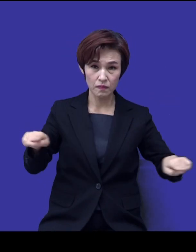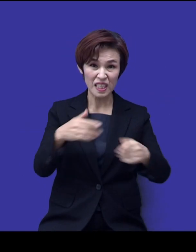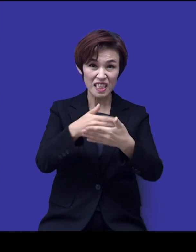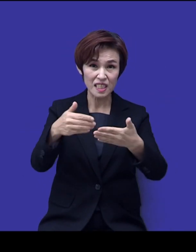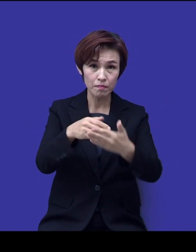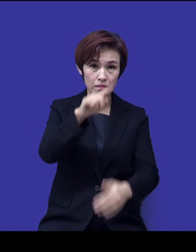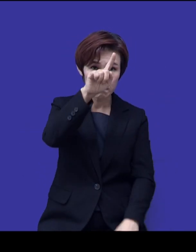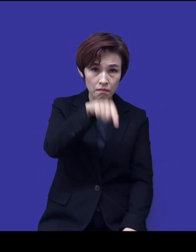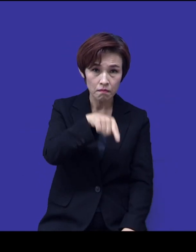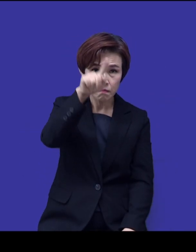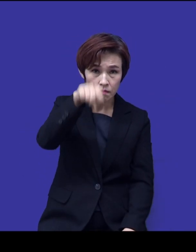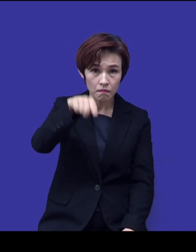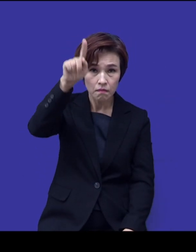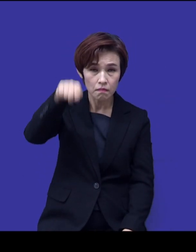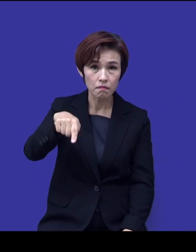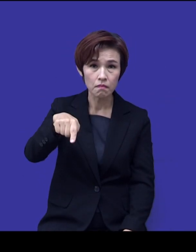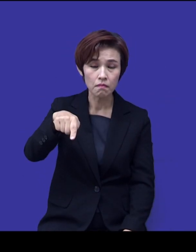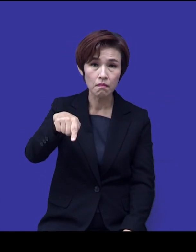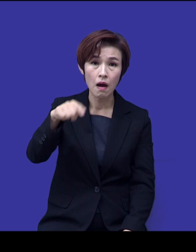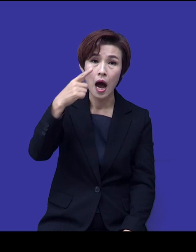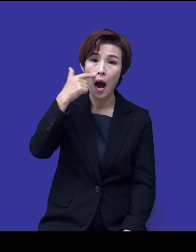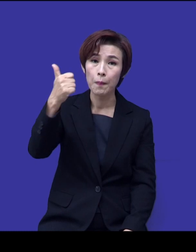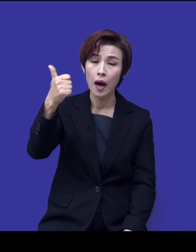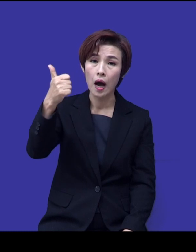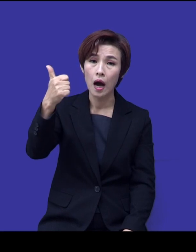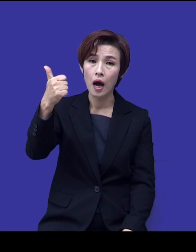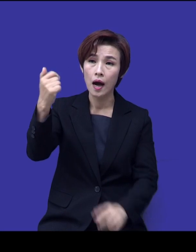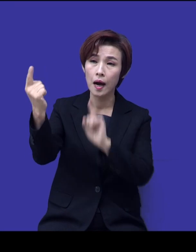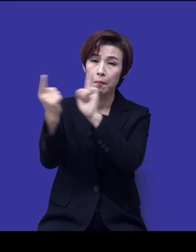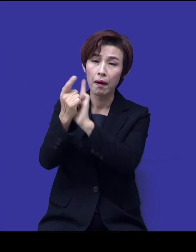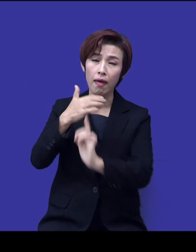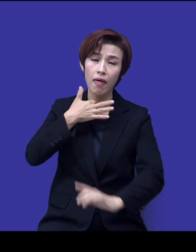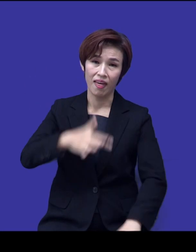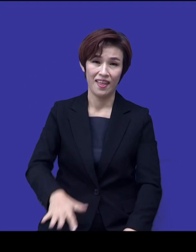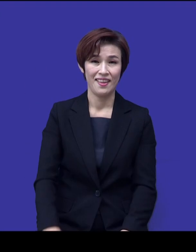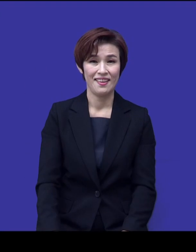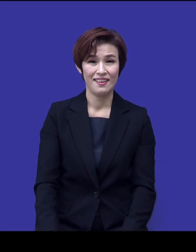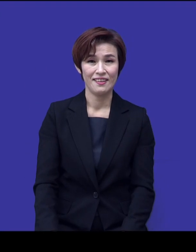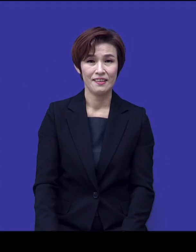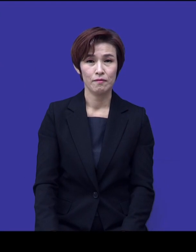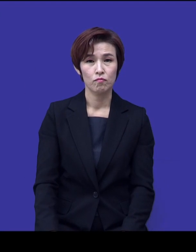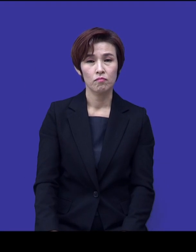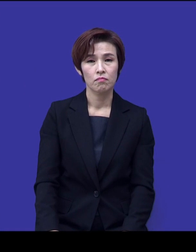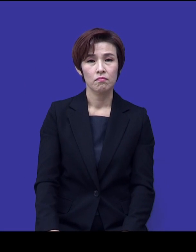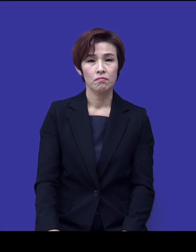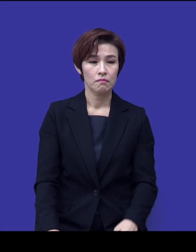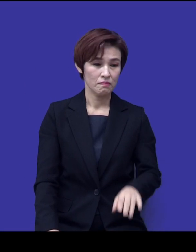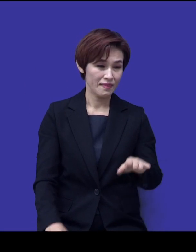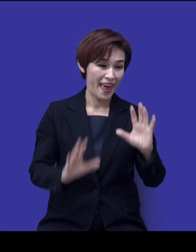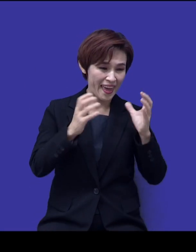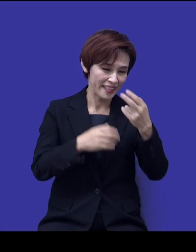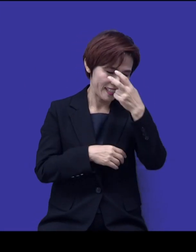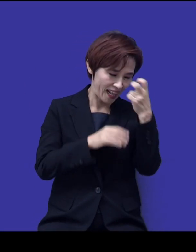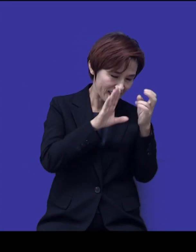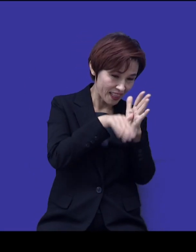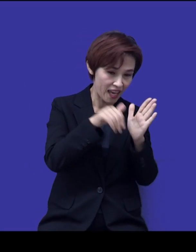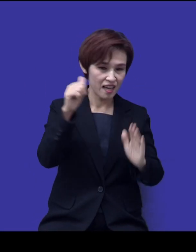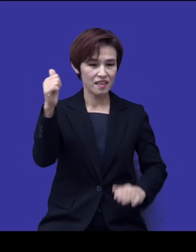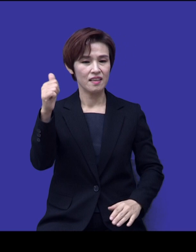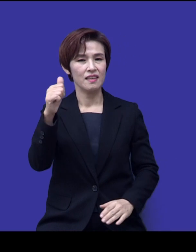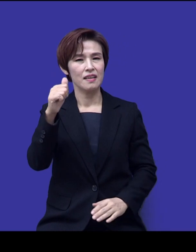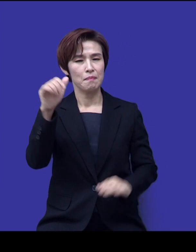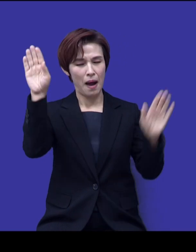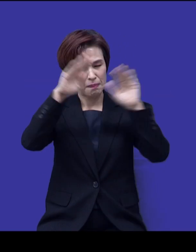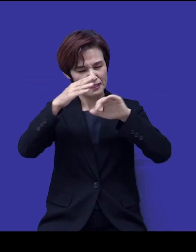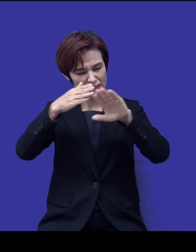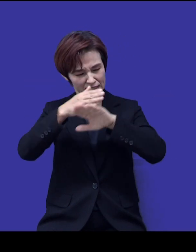그게 충분히 이해가 가는 것이 얘는 아빠를 본 기억이 없어요. 아유. 이미지를. 자고 있을 때 들어갔고 예. 깨기 전에 나왔거든요. 예.